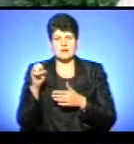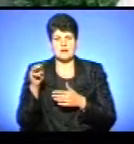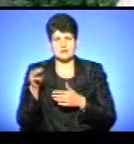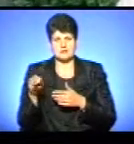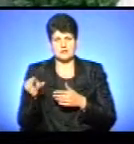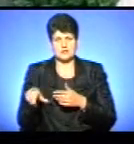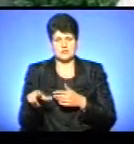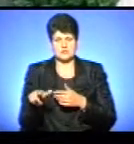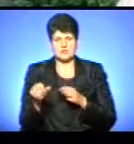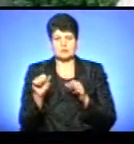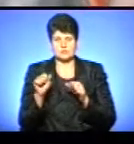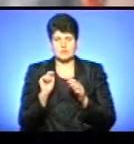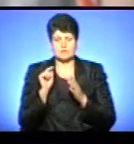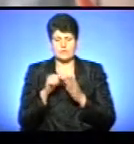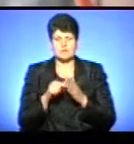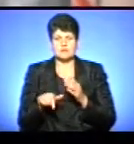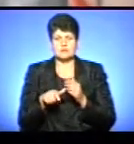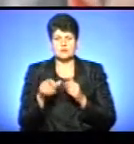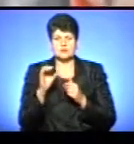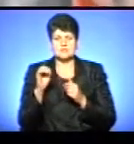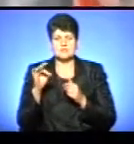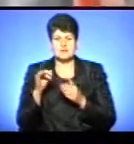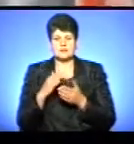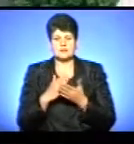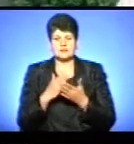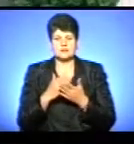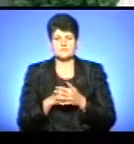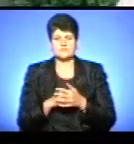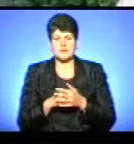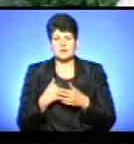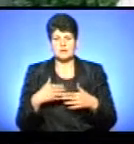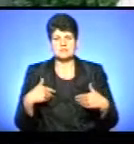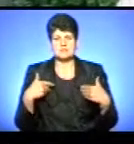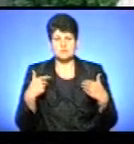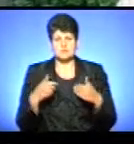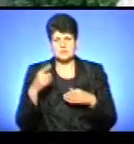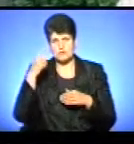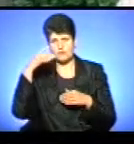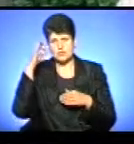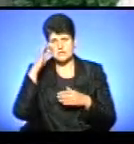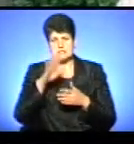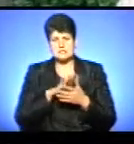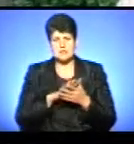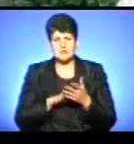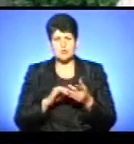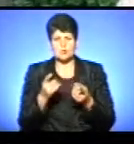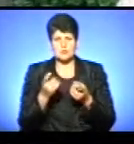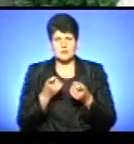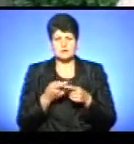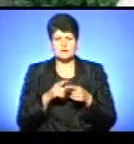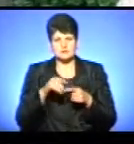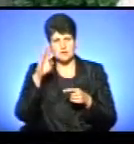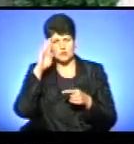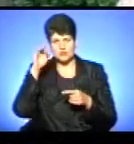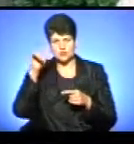ймовірність потрапляння в річку Сарет присутня цих відходів. Ми звернулися в поліцію з заявою про притягнення даних чоловіків